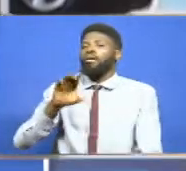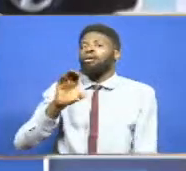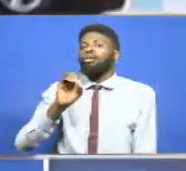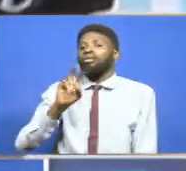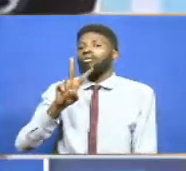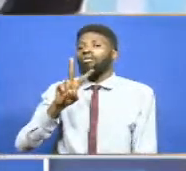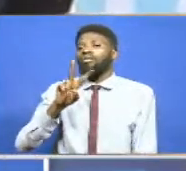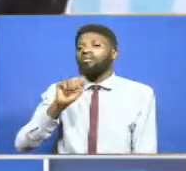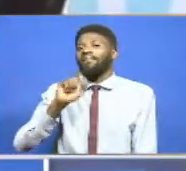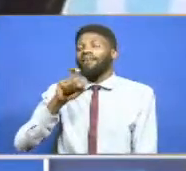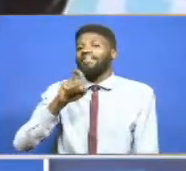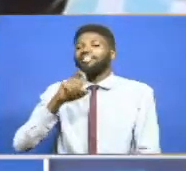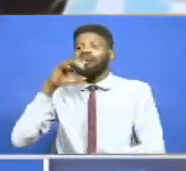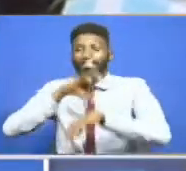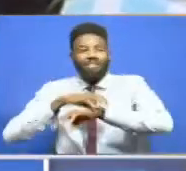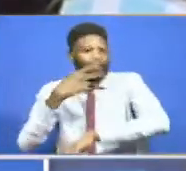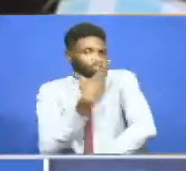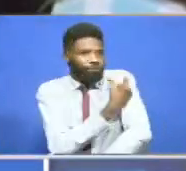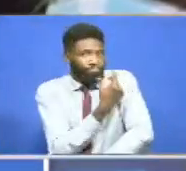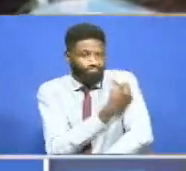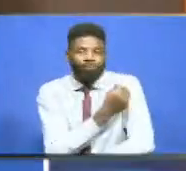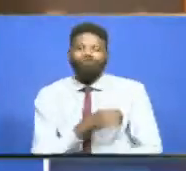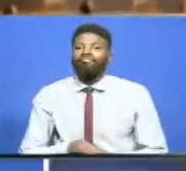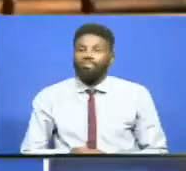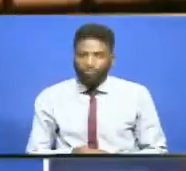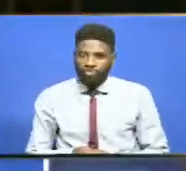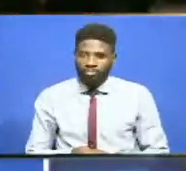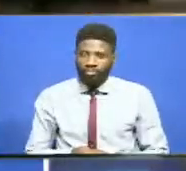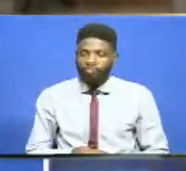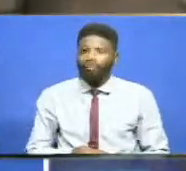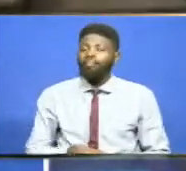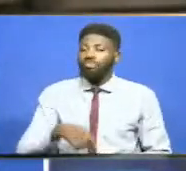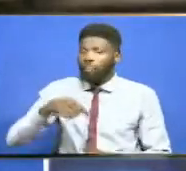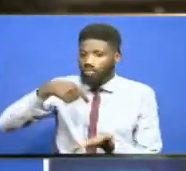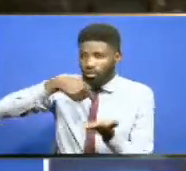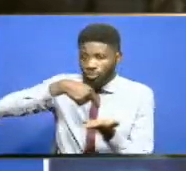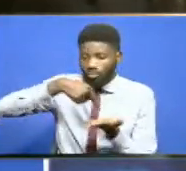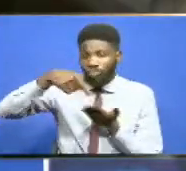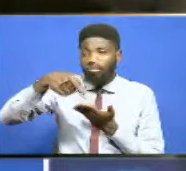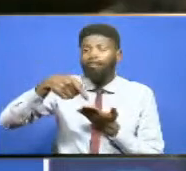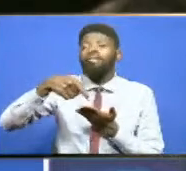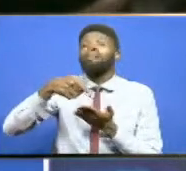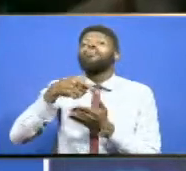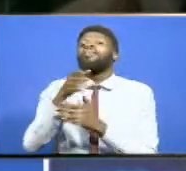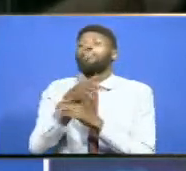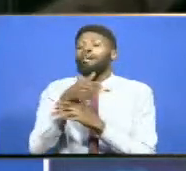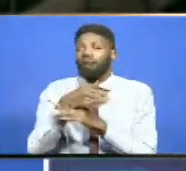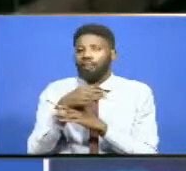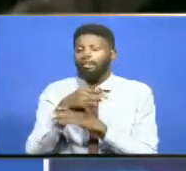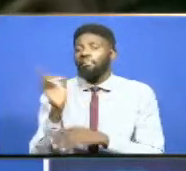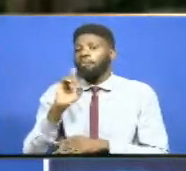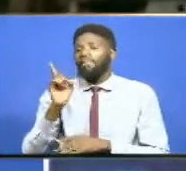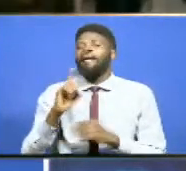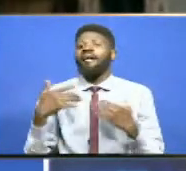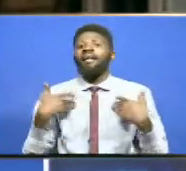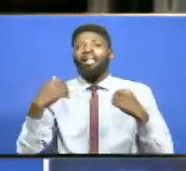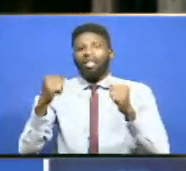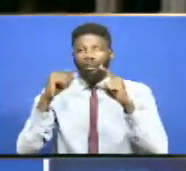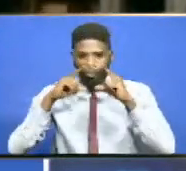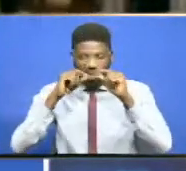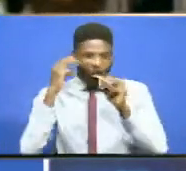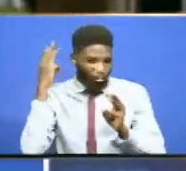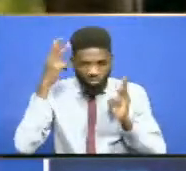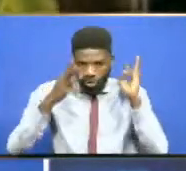chanjo. Siku ya Alhamisi wiki hii, Wizara ya Afya iliondolea mbali hofu ya uhaba wa chanjo, ikitangaza